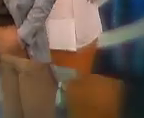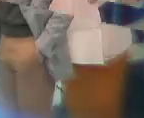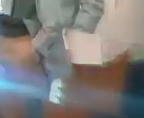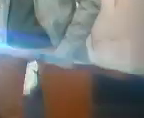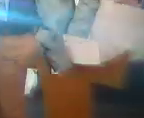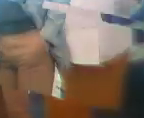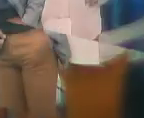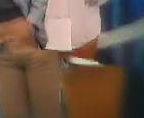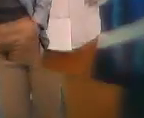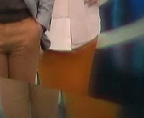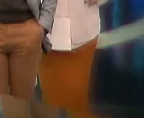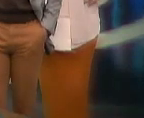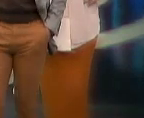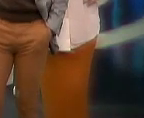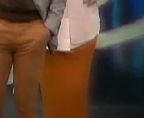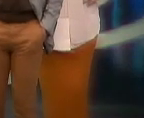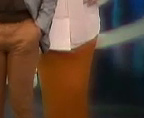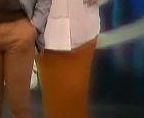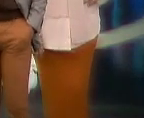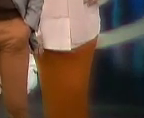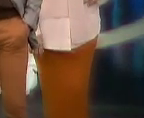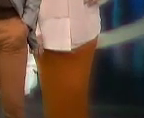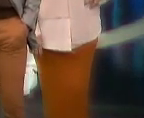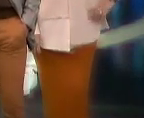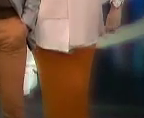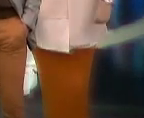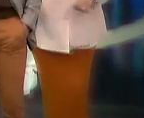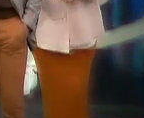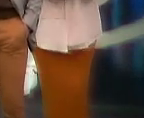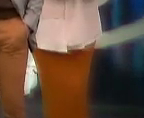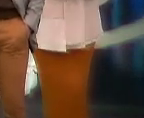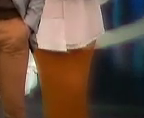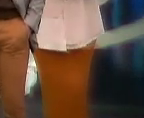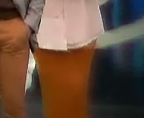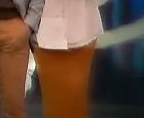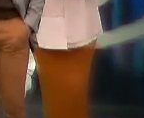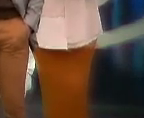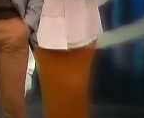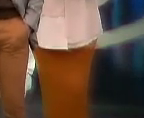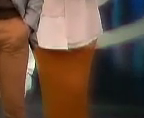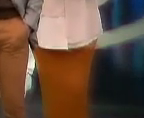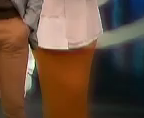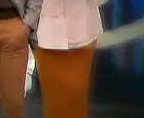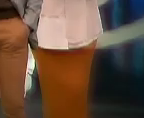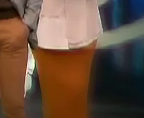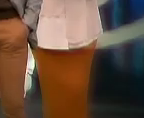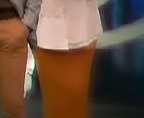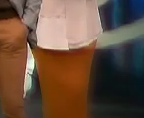Anda berita perdana setiap hari malam sahih dan berimbang